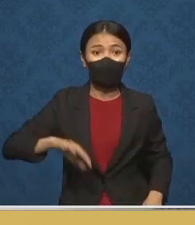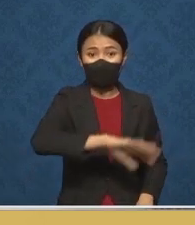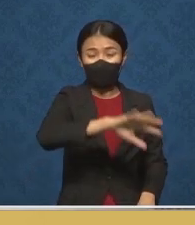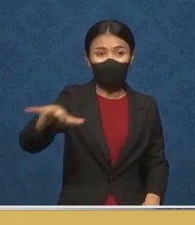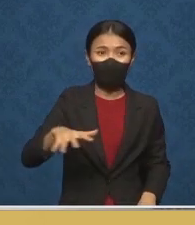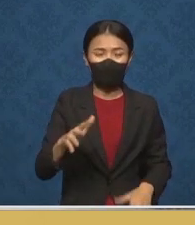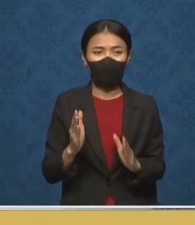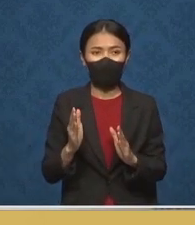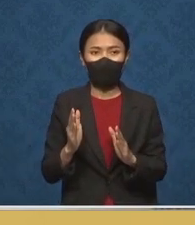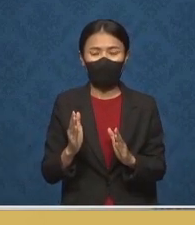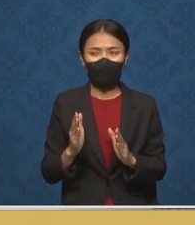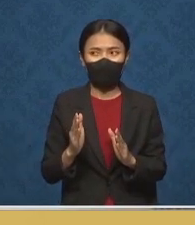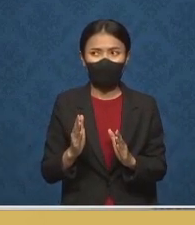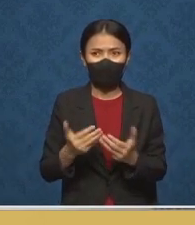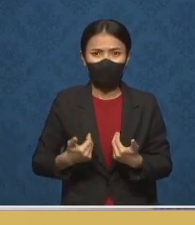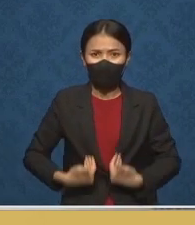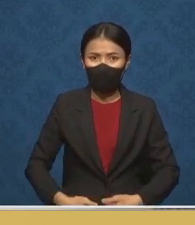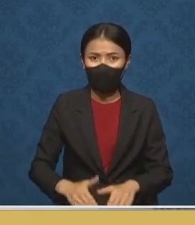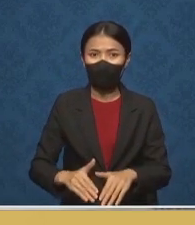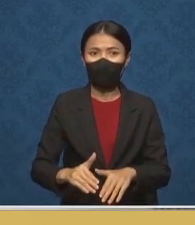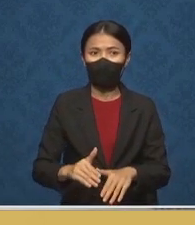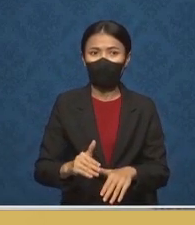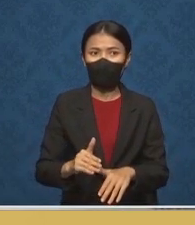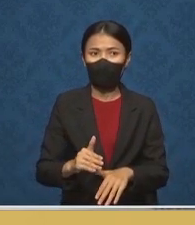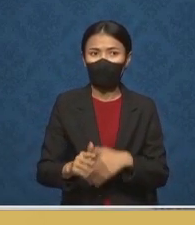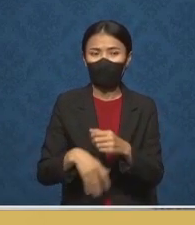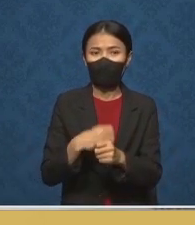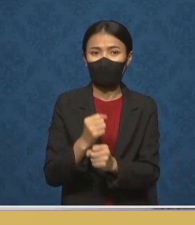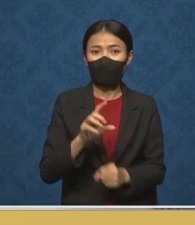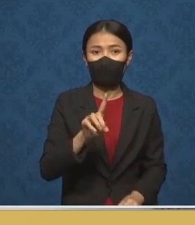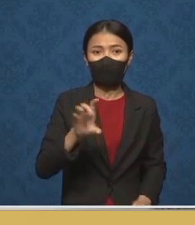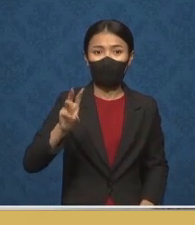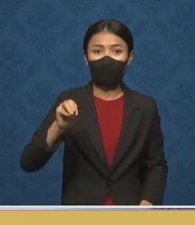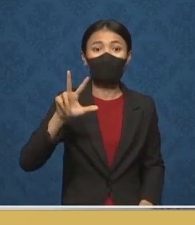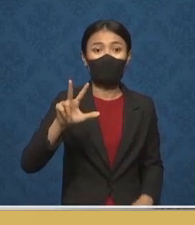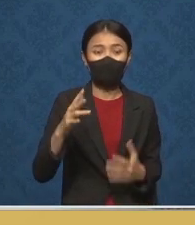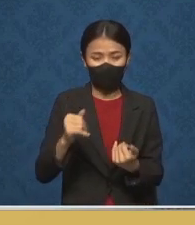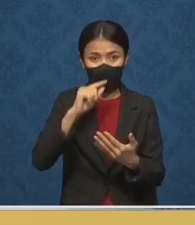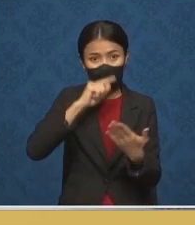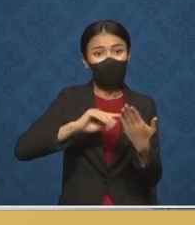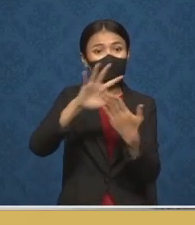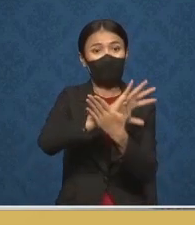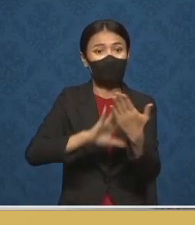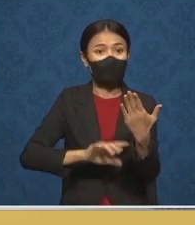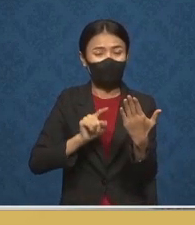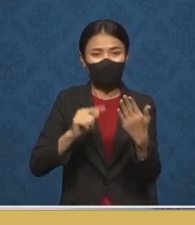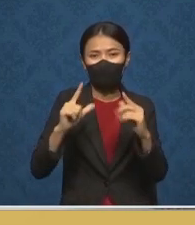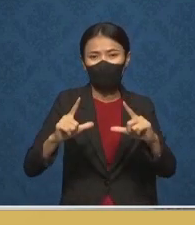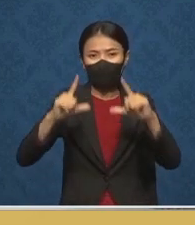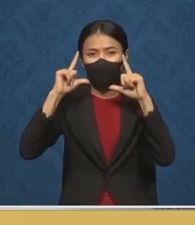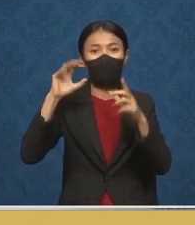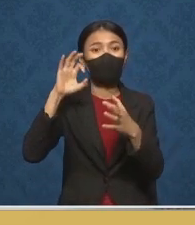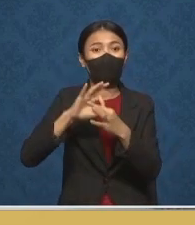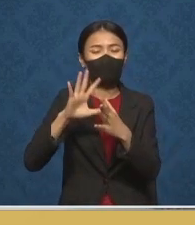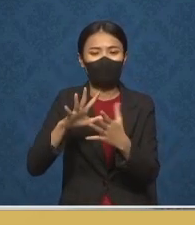มีแล้วก็ประเทศไทยเป็นที่ยอมรับเรื่องงานทะเบียนราษฎรถ้าในปี2533